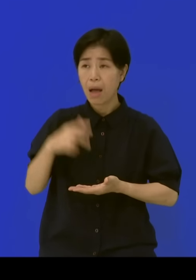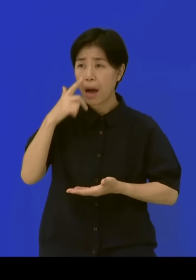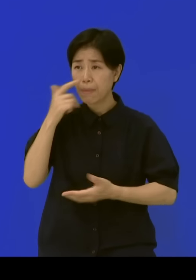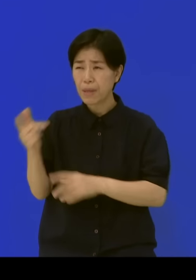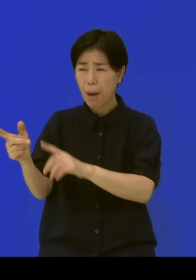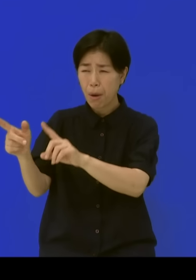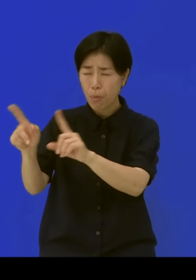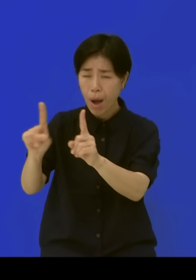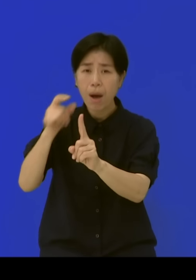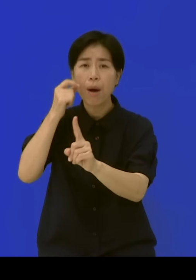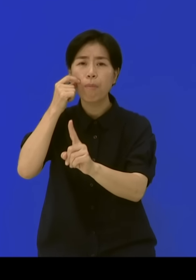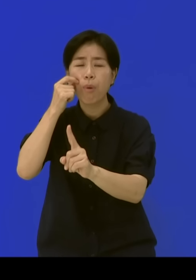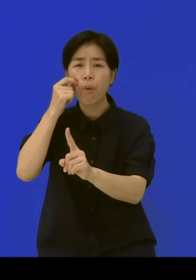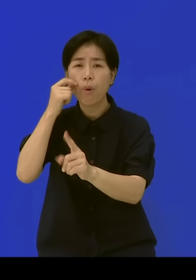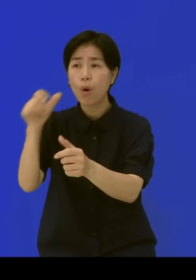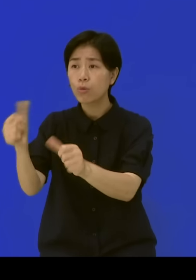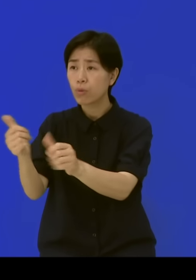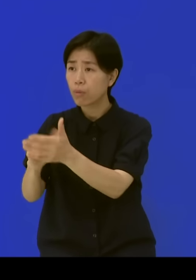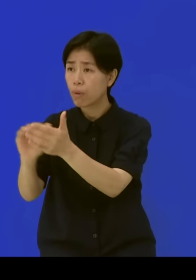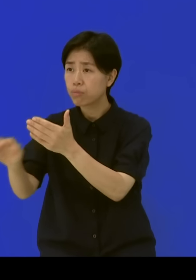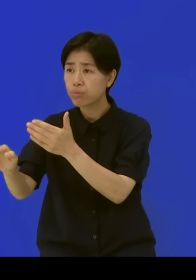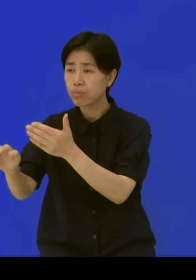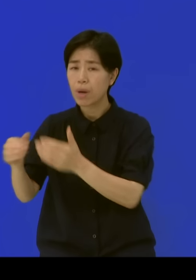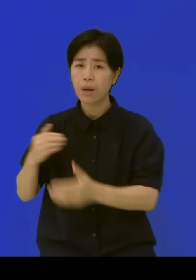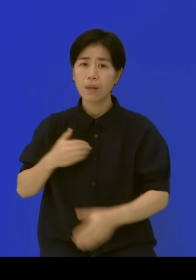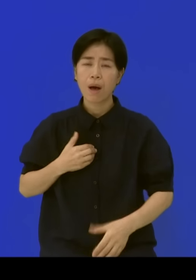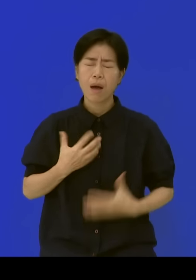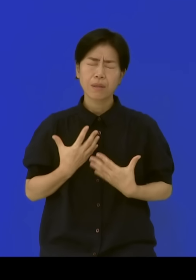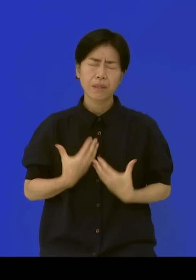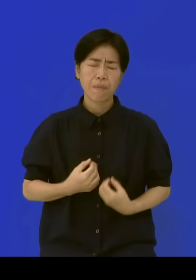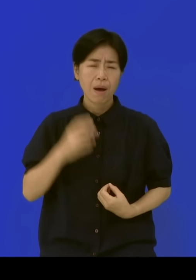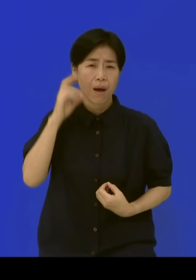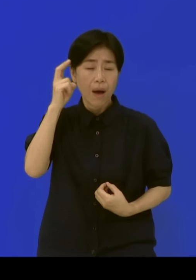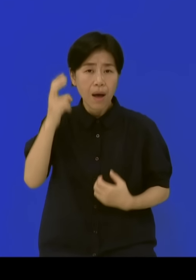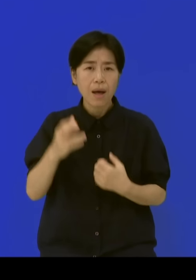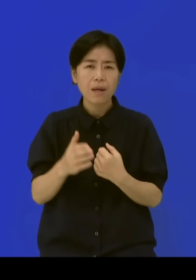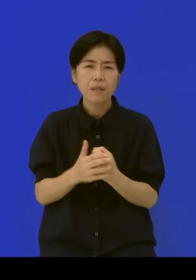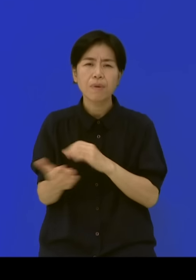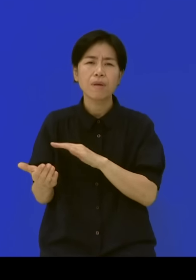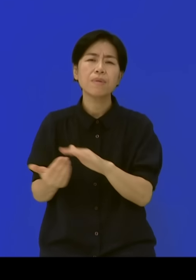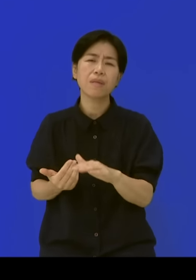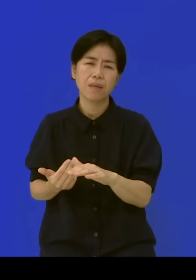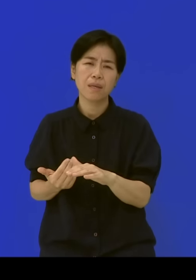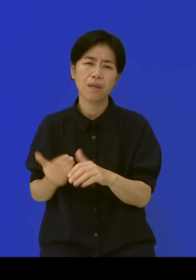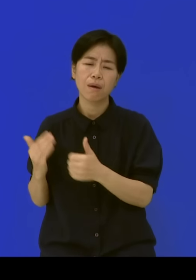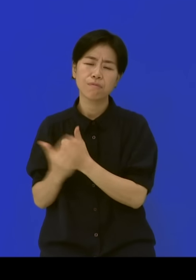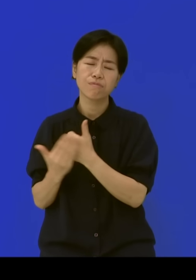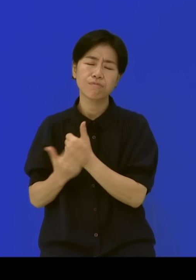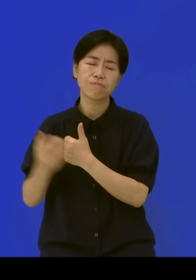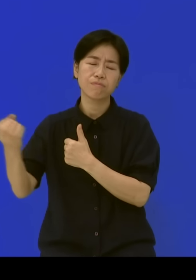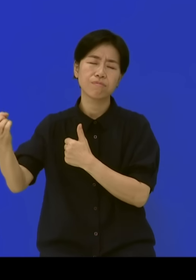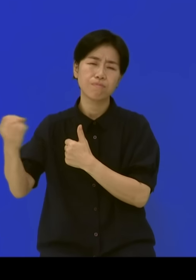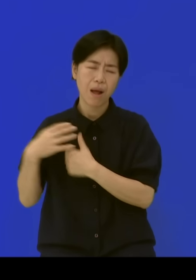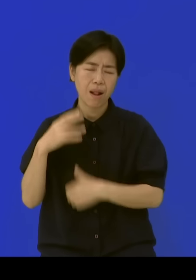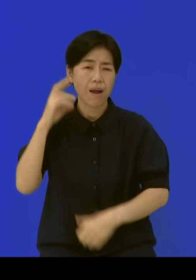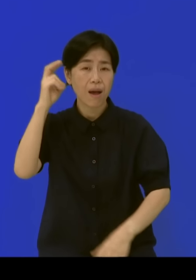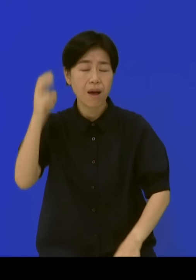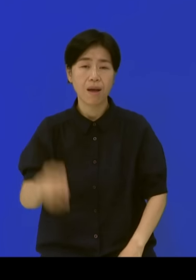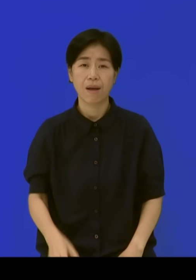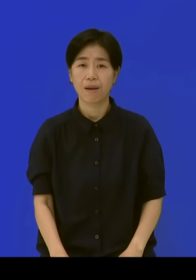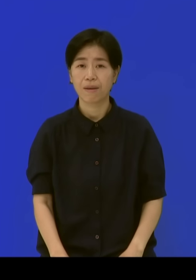대해서 아버지가 배려하신 거겠구나라는 생각이 저한테 오는 거예요. 그런 뜻이셨군요. 네. 이걸 알고